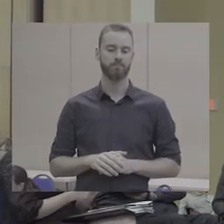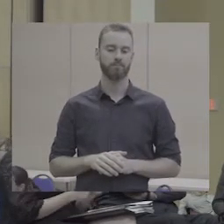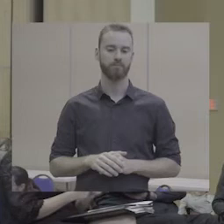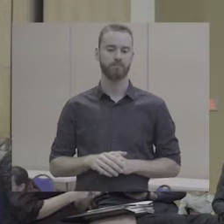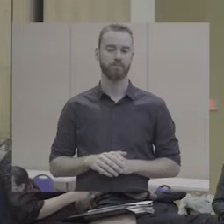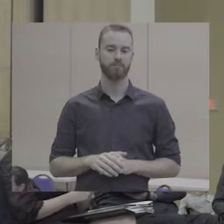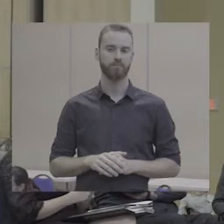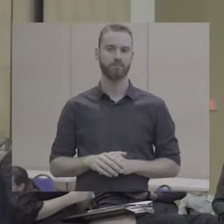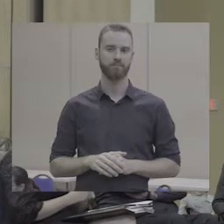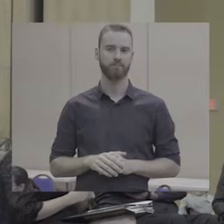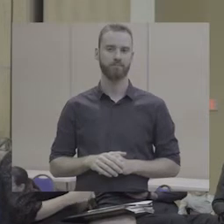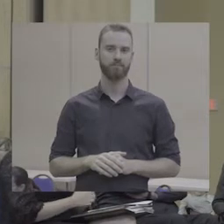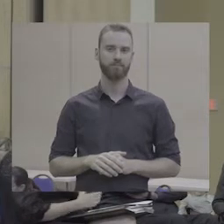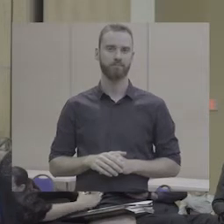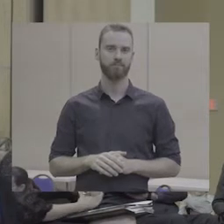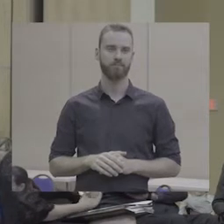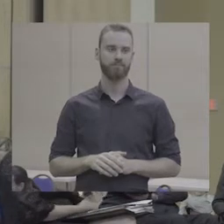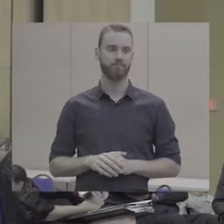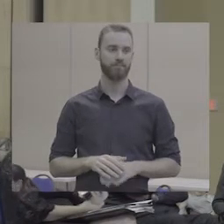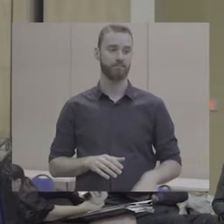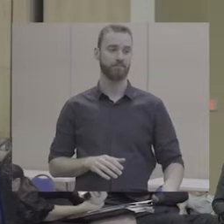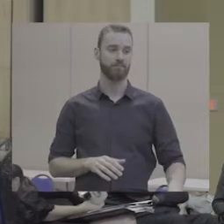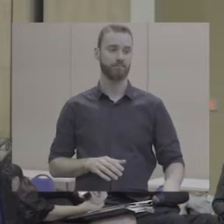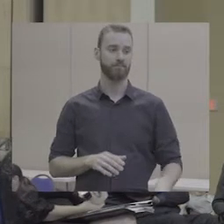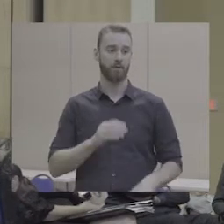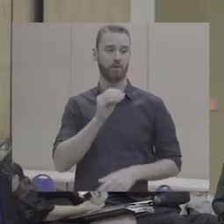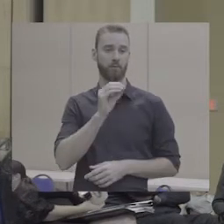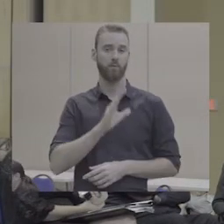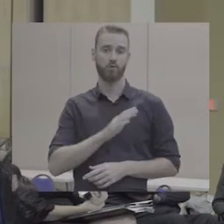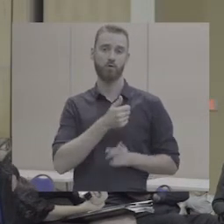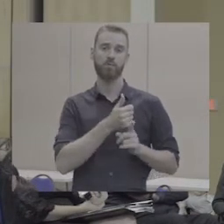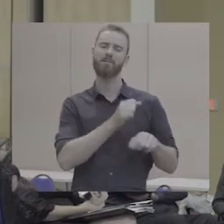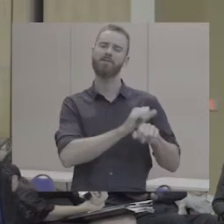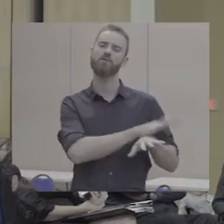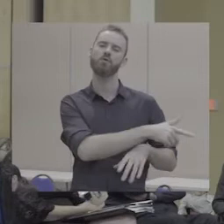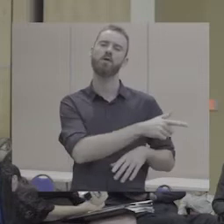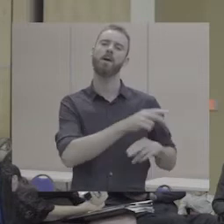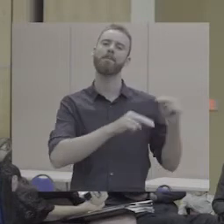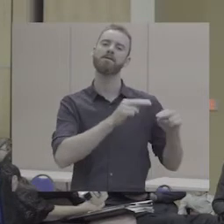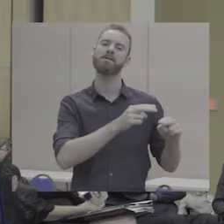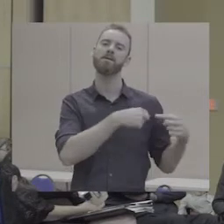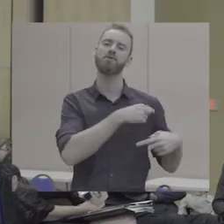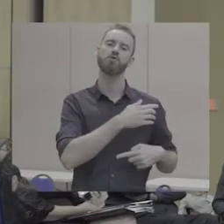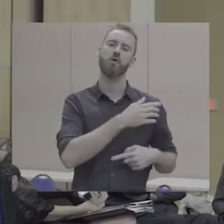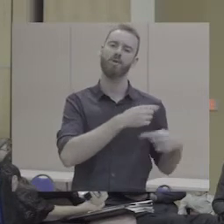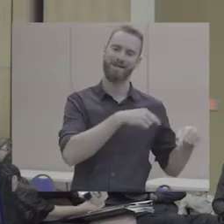Boudreau, de Bossex, dans le quartier, a dit que les